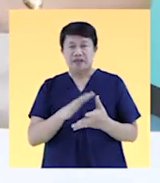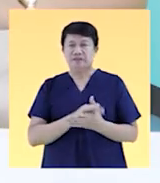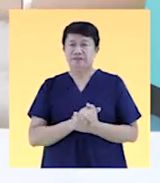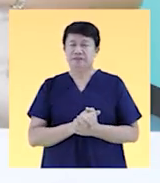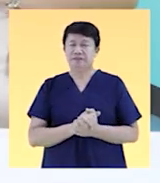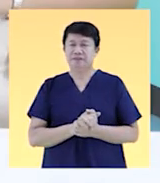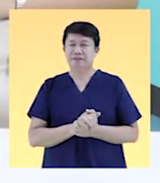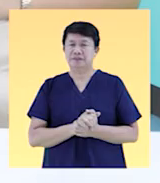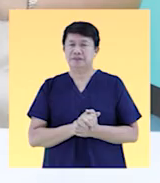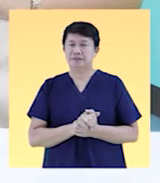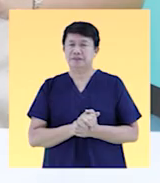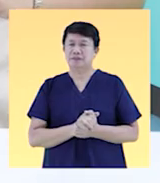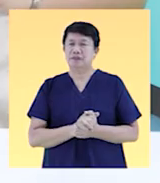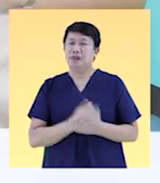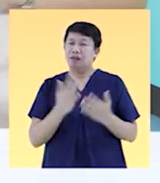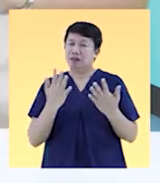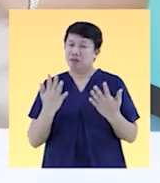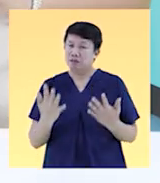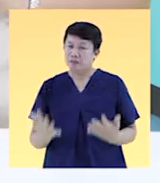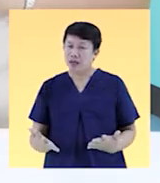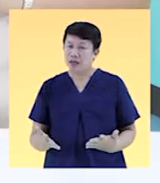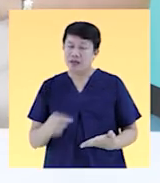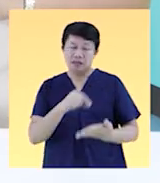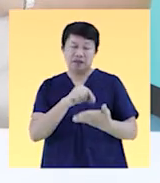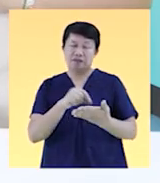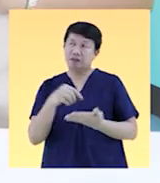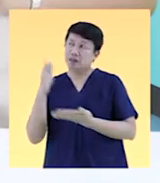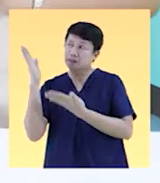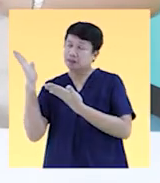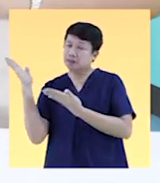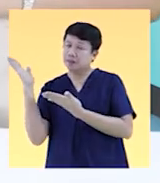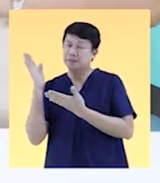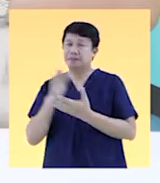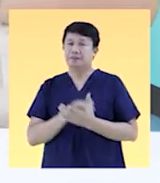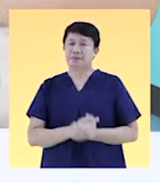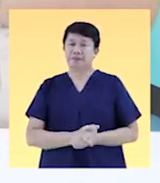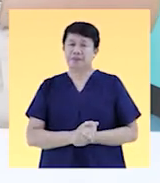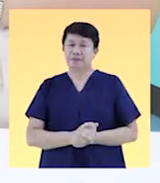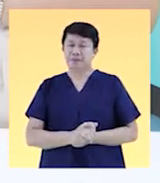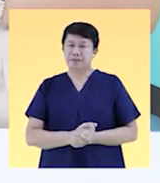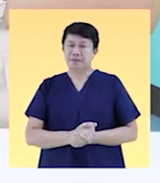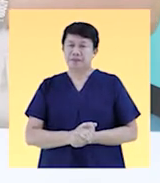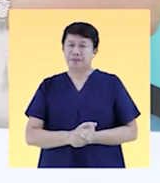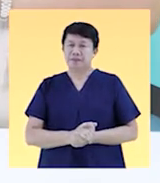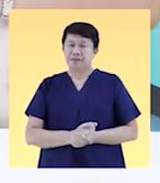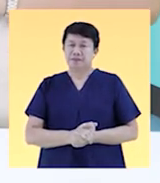Tapos na ba? Ganito ba ang isinulat ninyo?